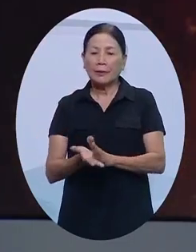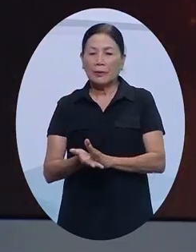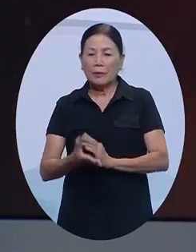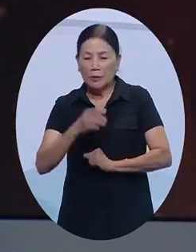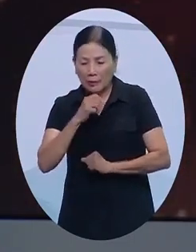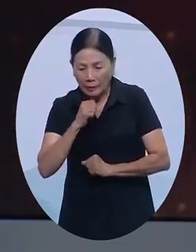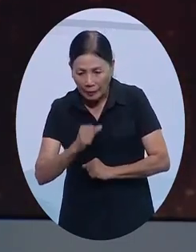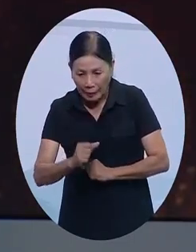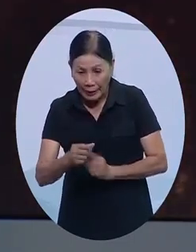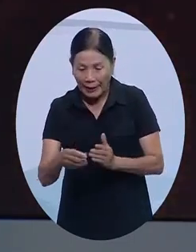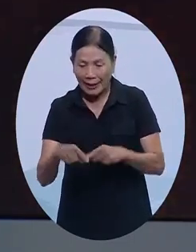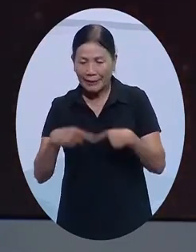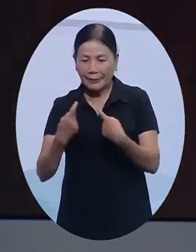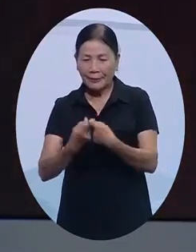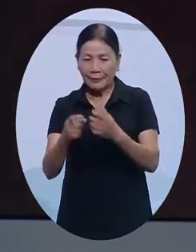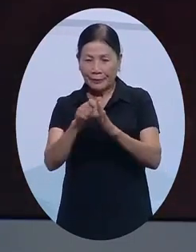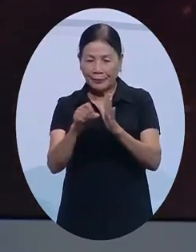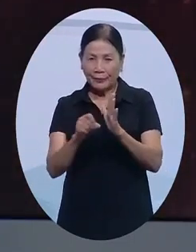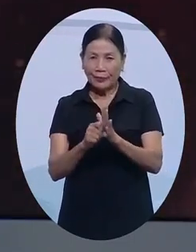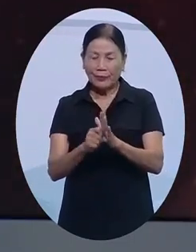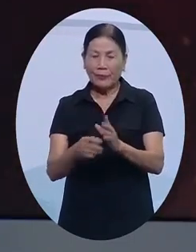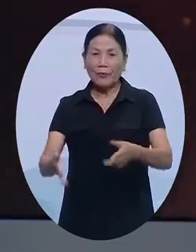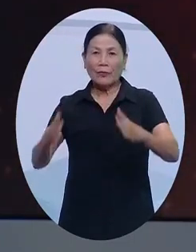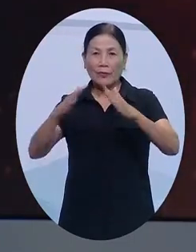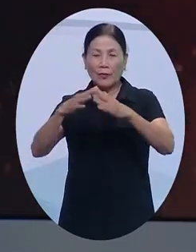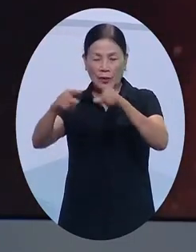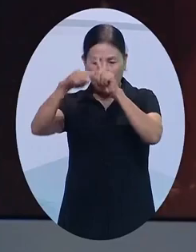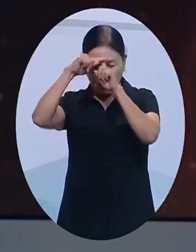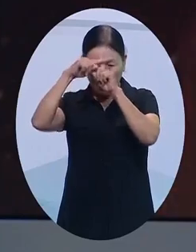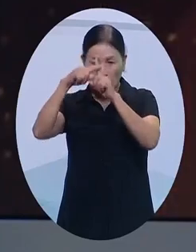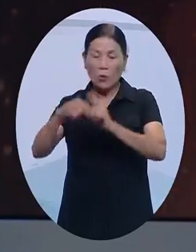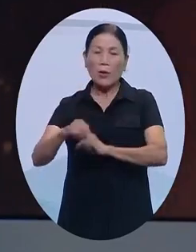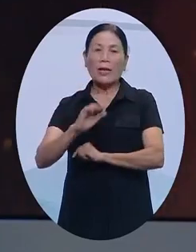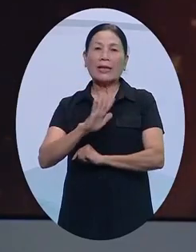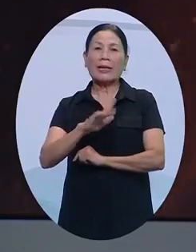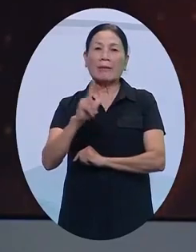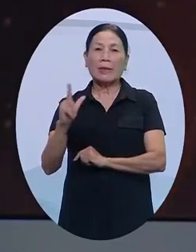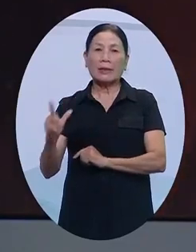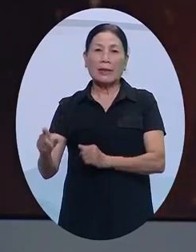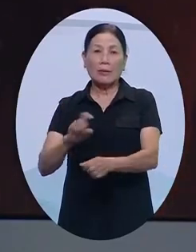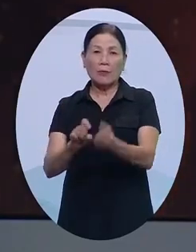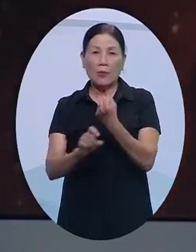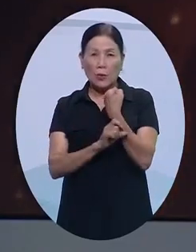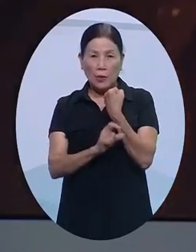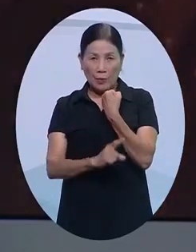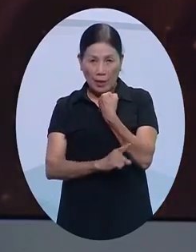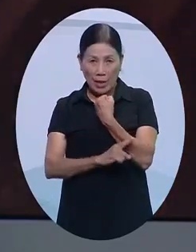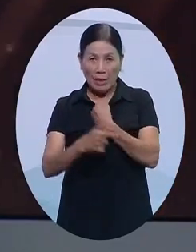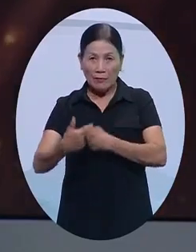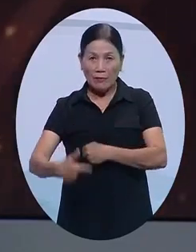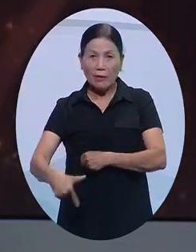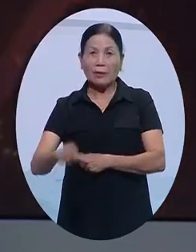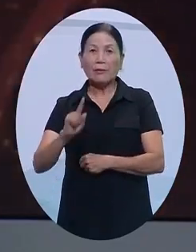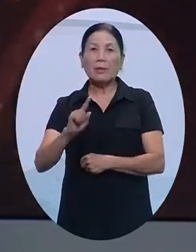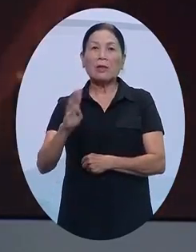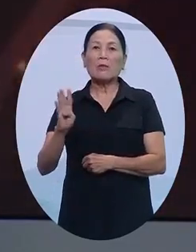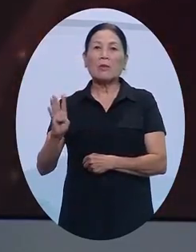đình chính sách. Đó là nhà thuốc IDC Pharmacy thứ 58 tại chung cư The Harmonia tại phường 14 quận Tân